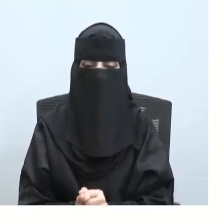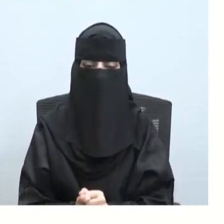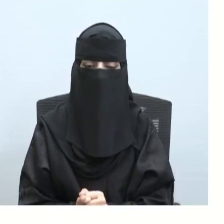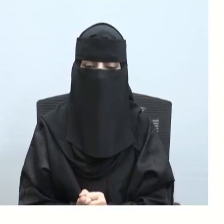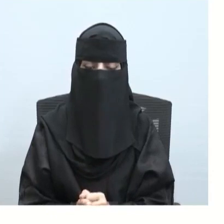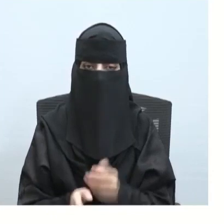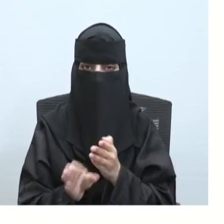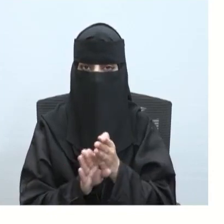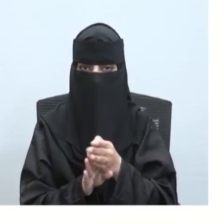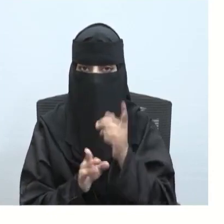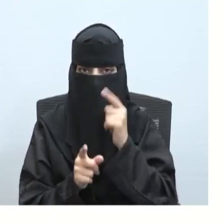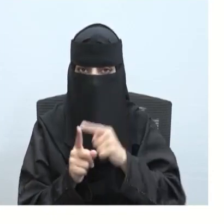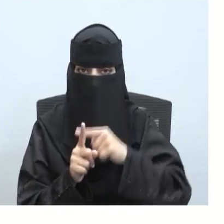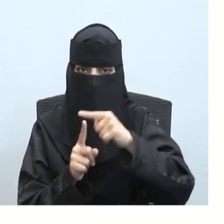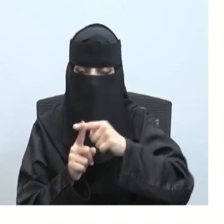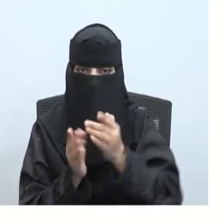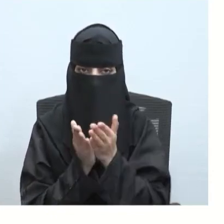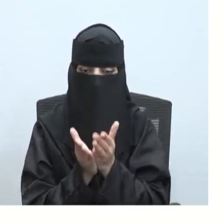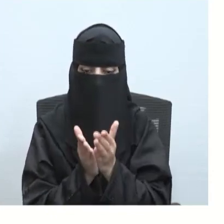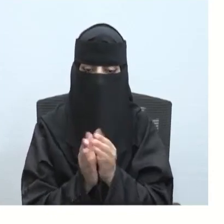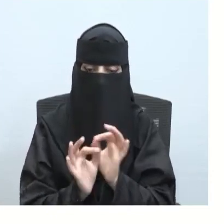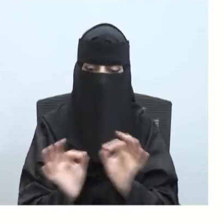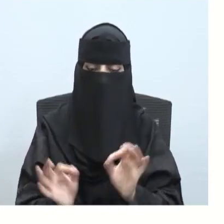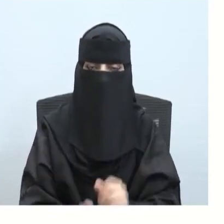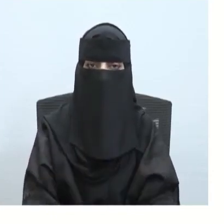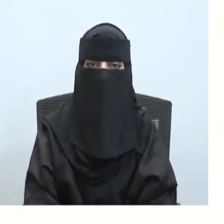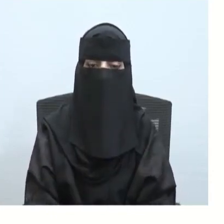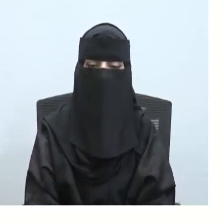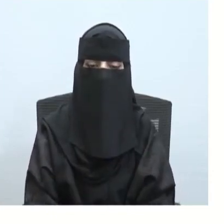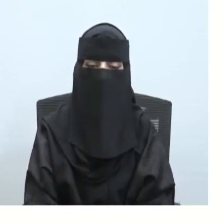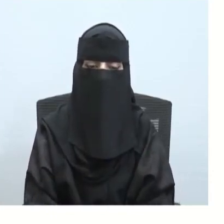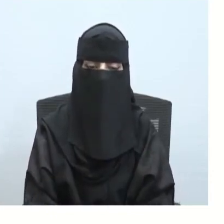وأثناء مرورها بالشحن يتم شحن البطارية.